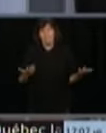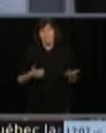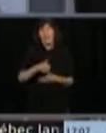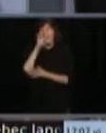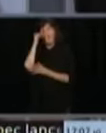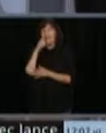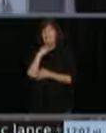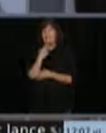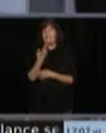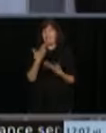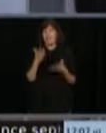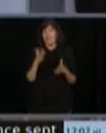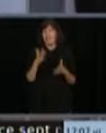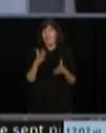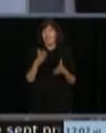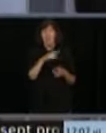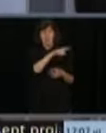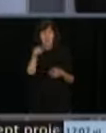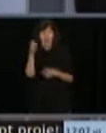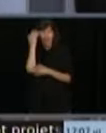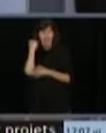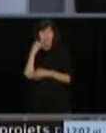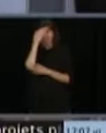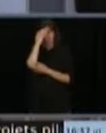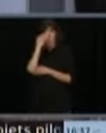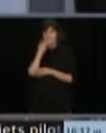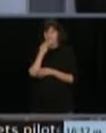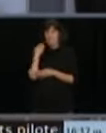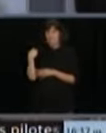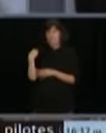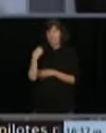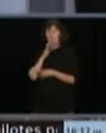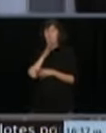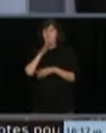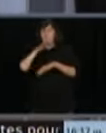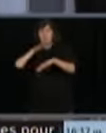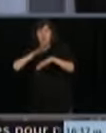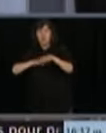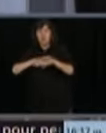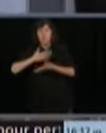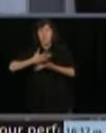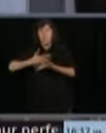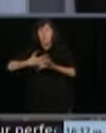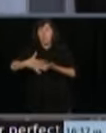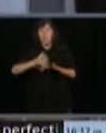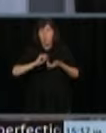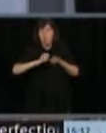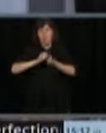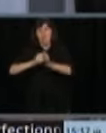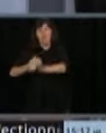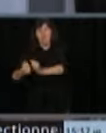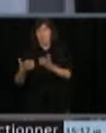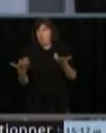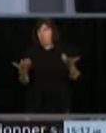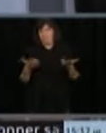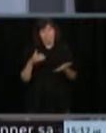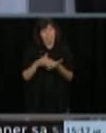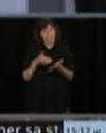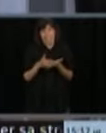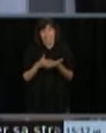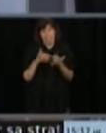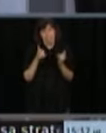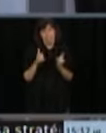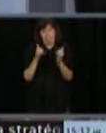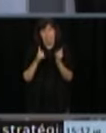vous souvenez, au mois de mars dernier, quand je parlais du masque, j'avais dit, ça va changer dans le temps, là, bien, c'est encore ça. Je ne suis pas en mesure de vous donner de garantie. Mais